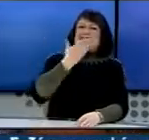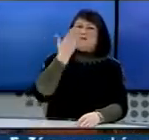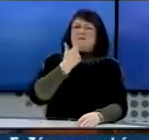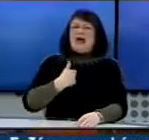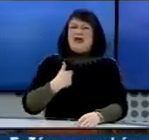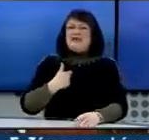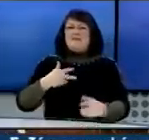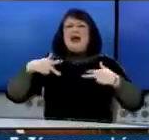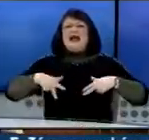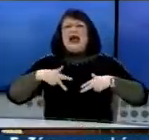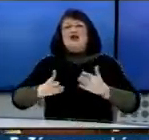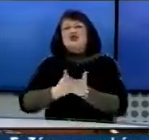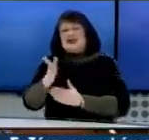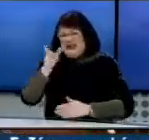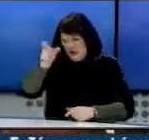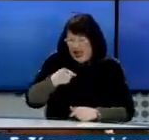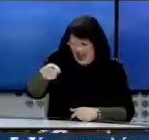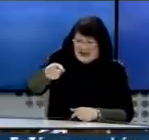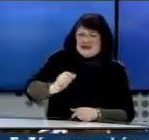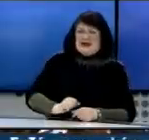το κράτος δικαίου. Εσείς.